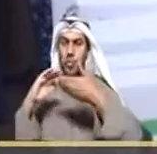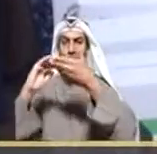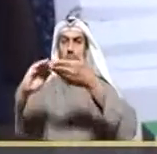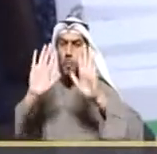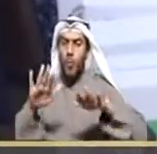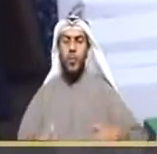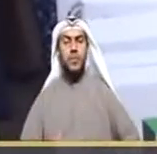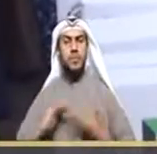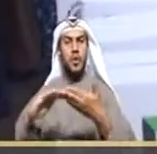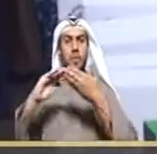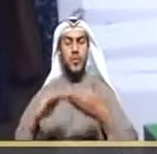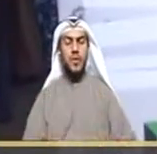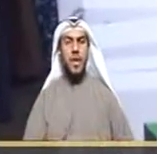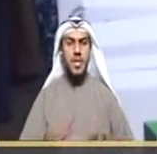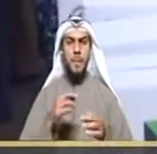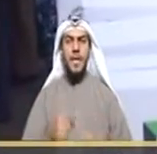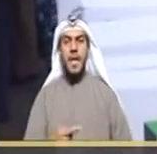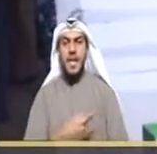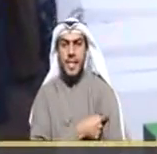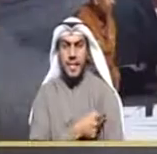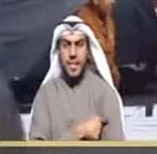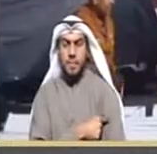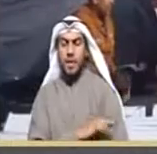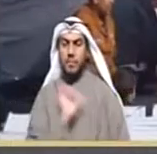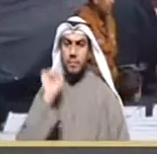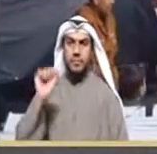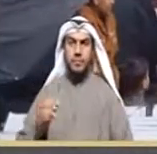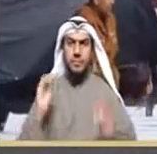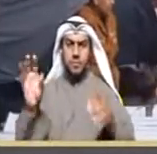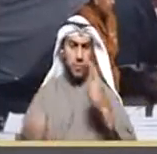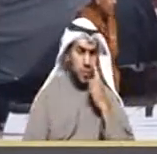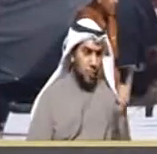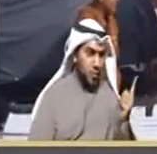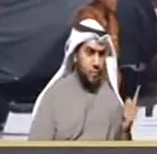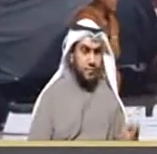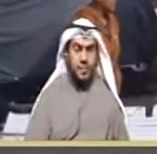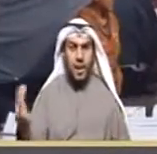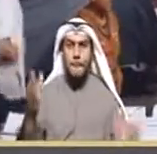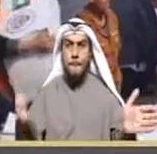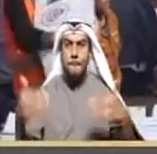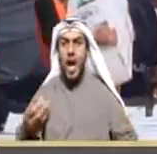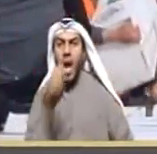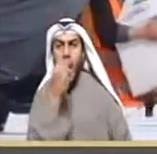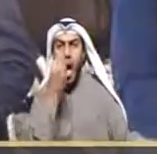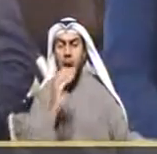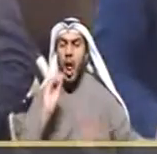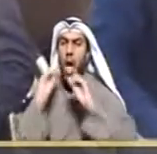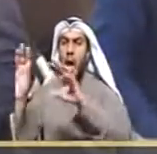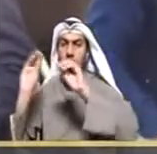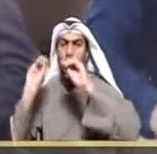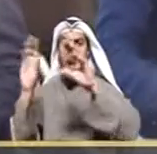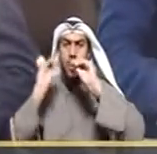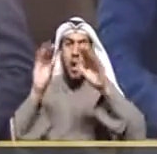الجمعية الطبية العراقية الموحدة للإغاثة والتنمية جولة توزيع أكثر من 500 سلة غذائية في